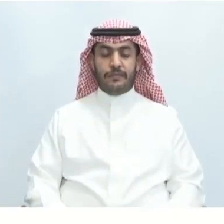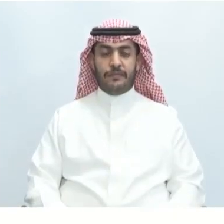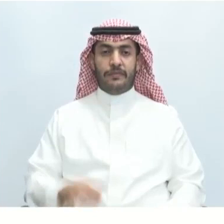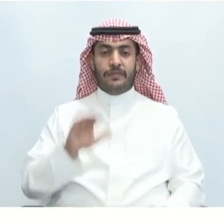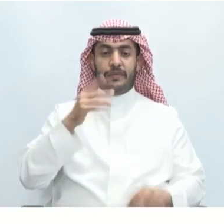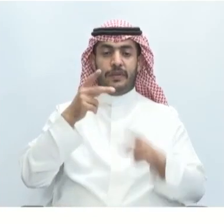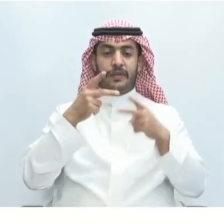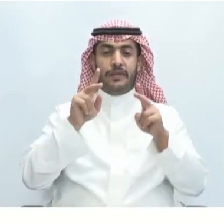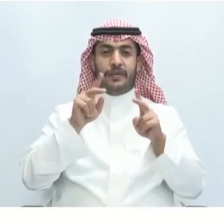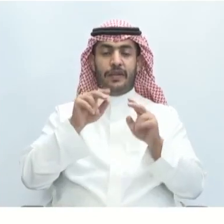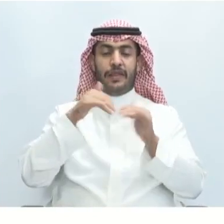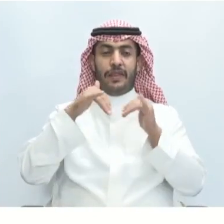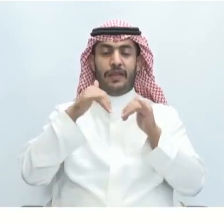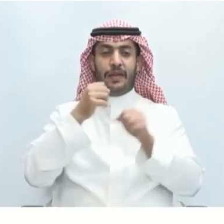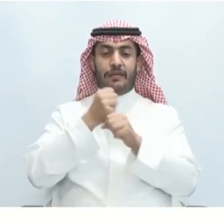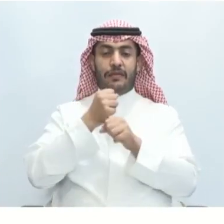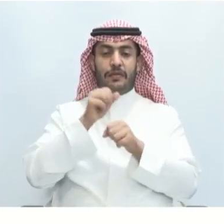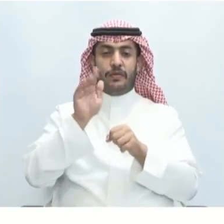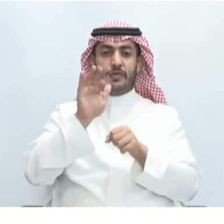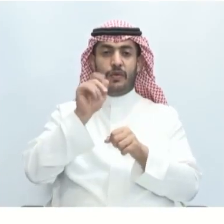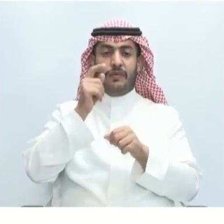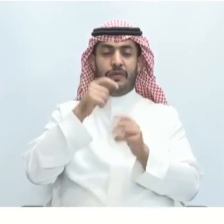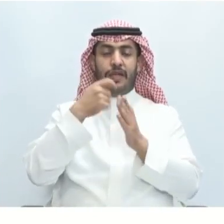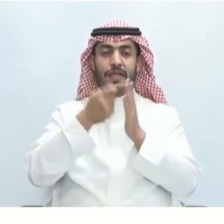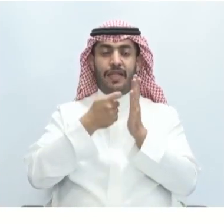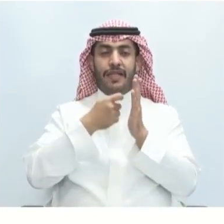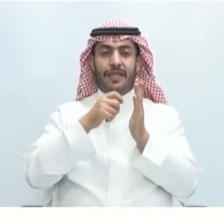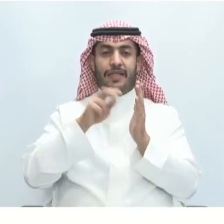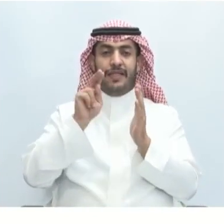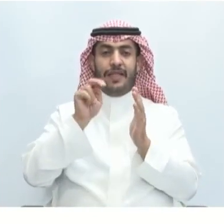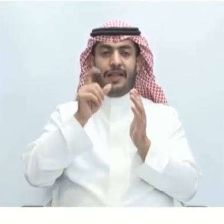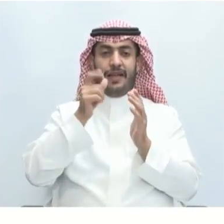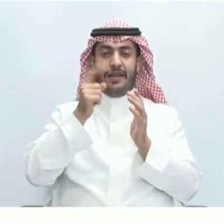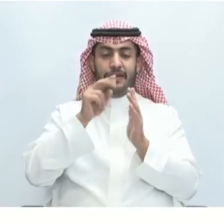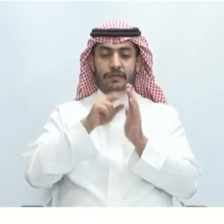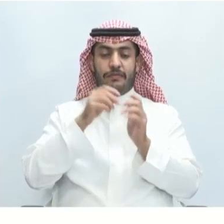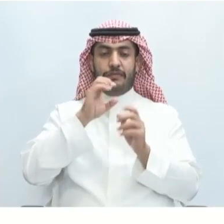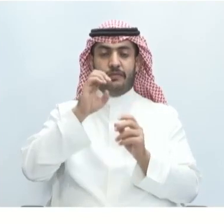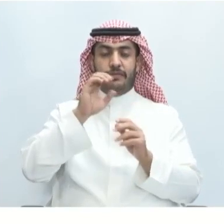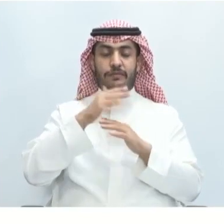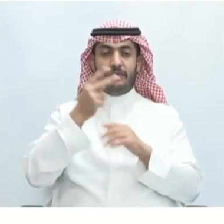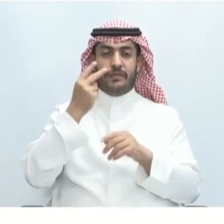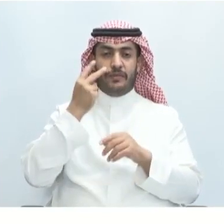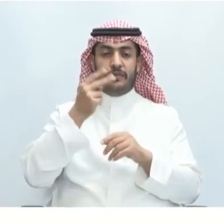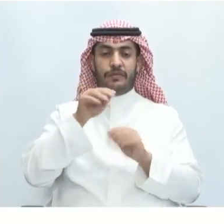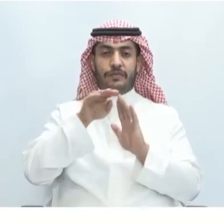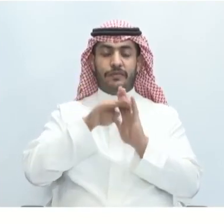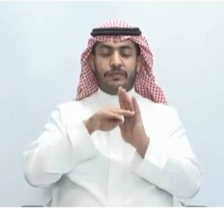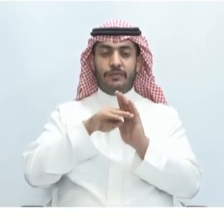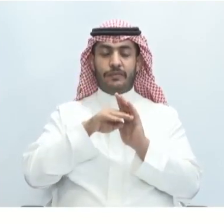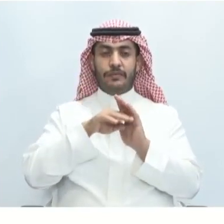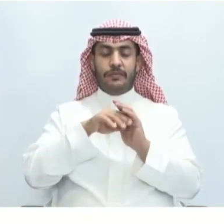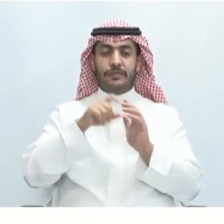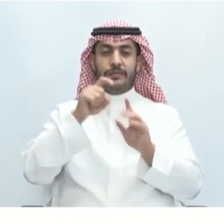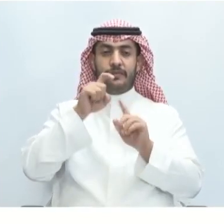تشغل اداه سولفر ويقدم لك تقرير الاجابات حتى تشاهد هذا او